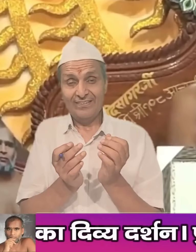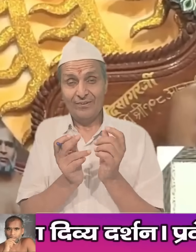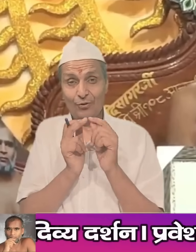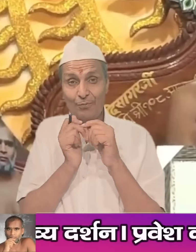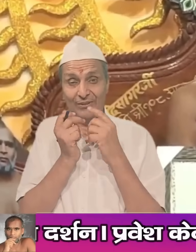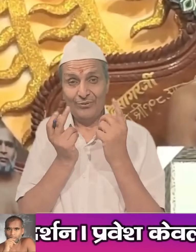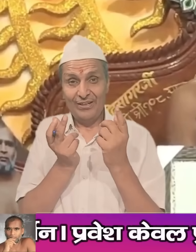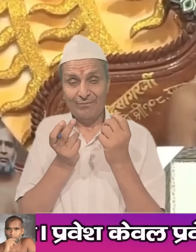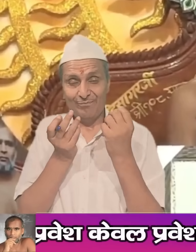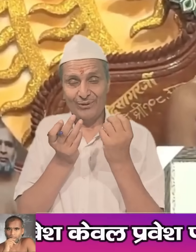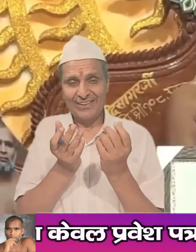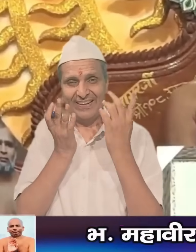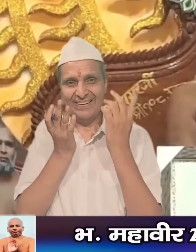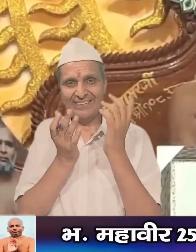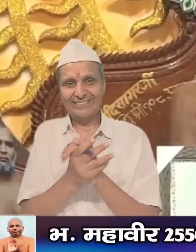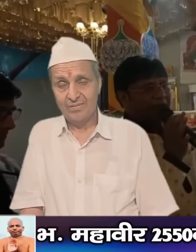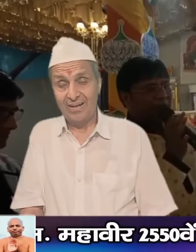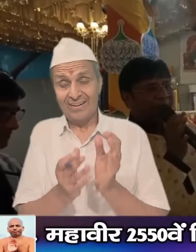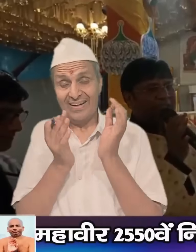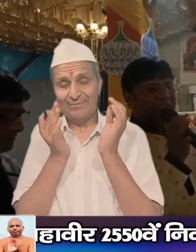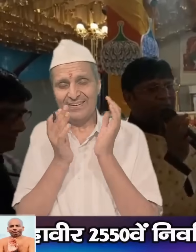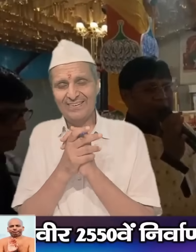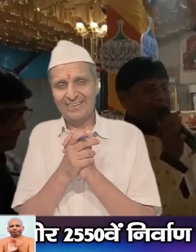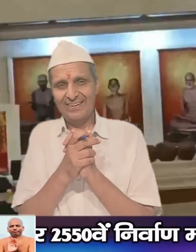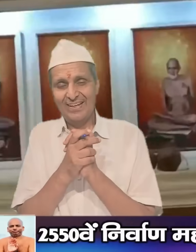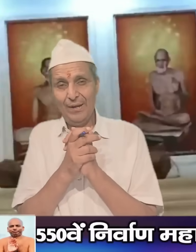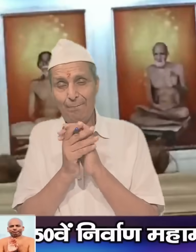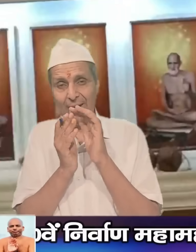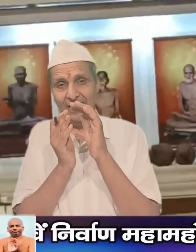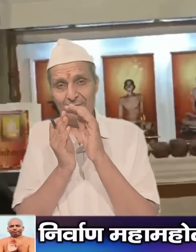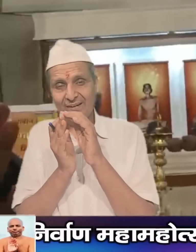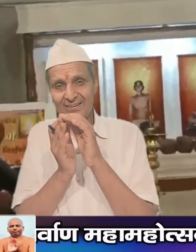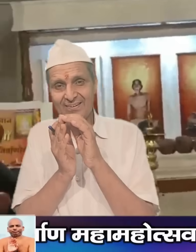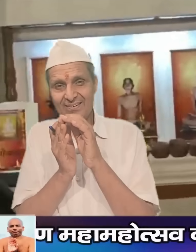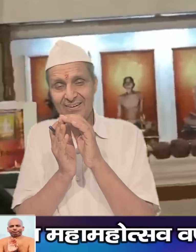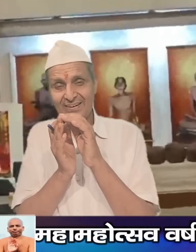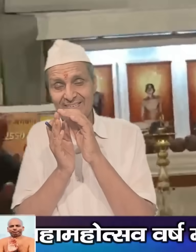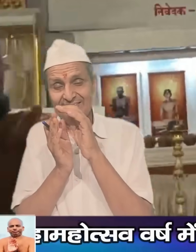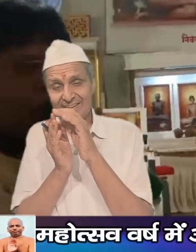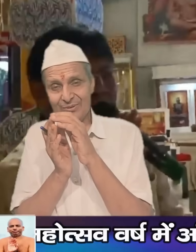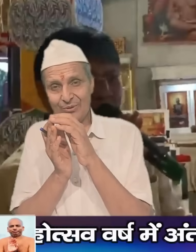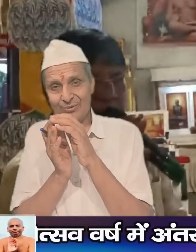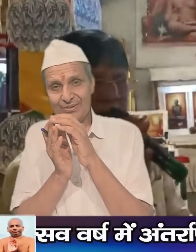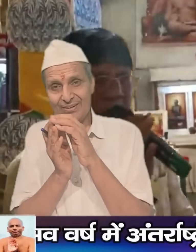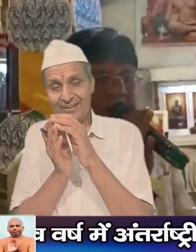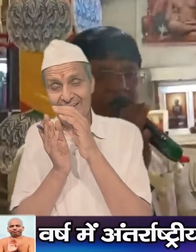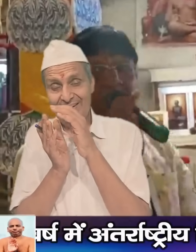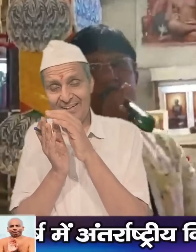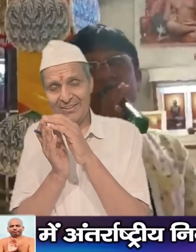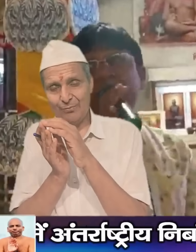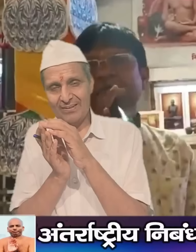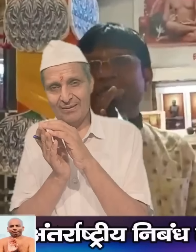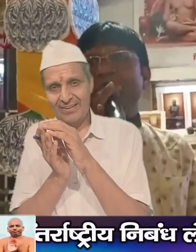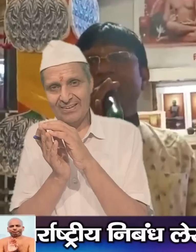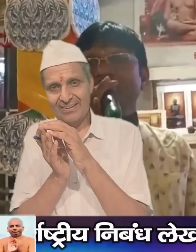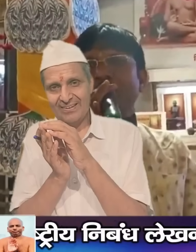आपसे, उपाधियों की बौछार। हाँ, कहा ना आपसे पहली बार किसी संत को